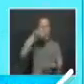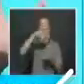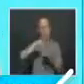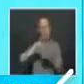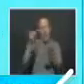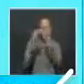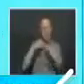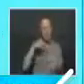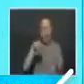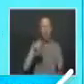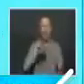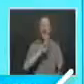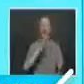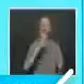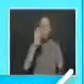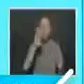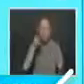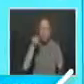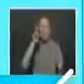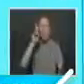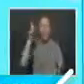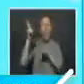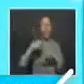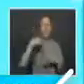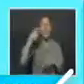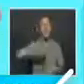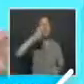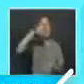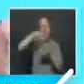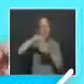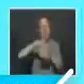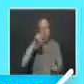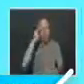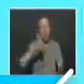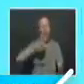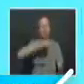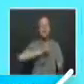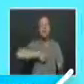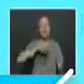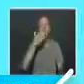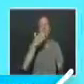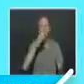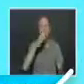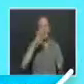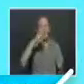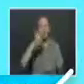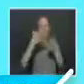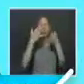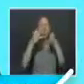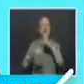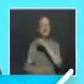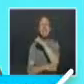החזיר אותו, רק אצל ביבי יכול להיות שהוא חוזר להיות שר פנים. את יודעת שלראש עיריית ירושלים יש 6 סגני